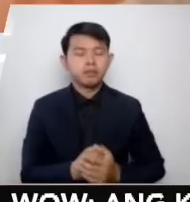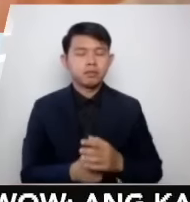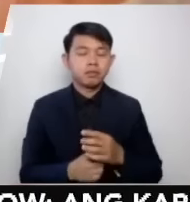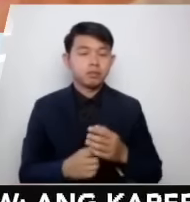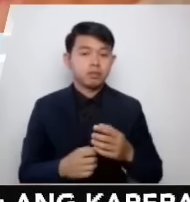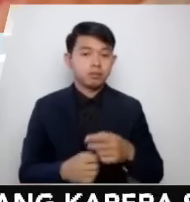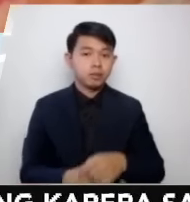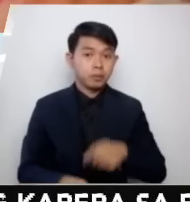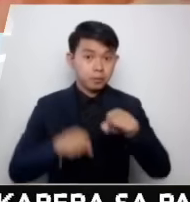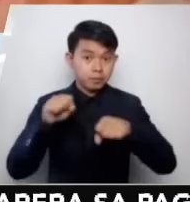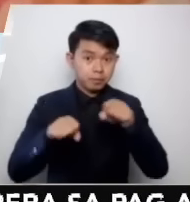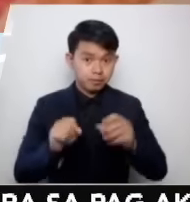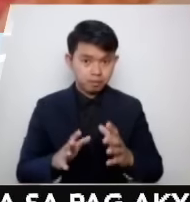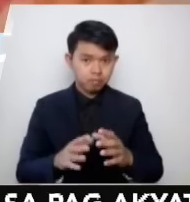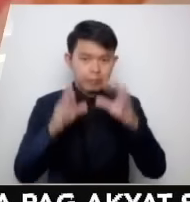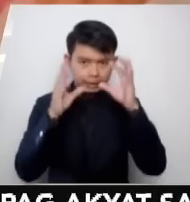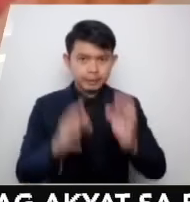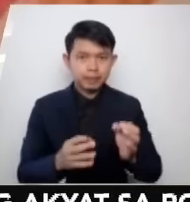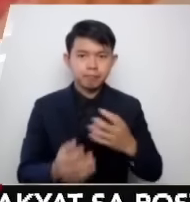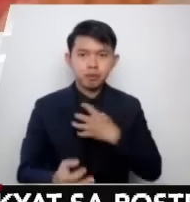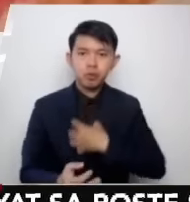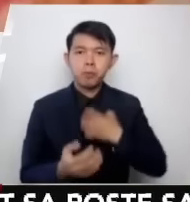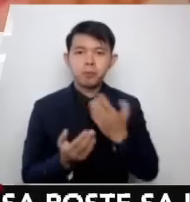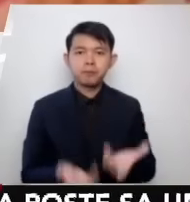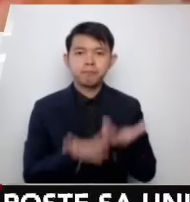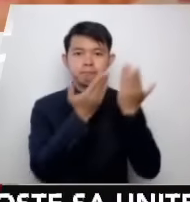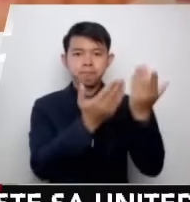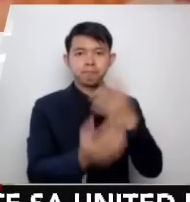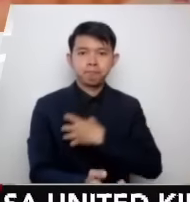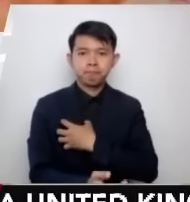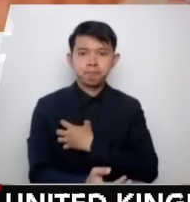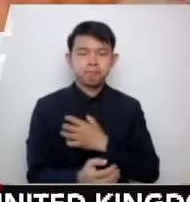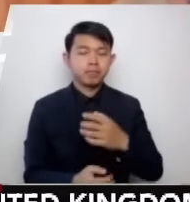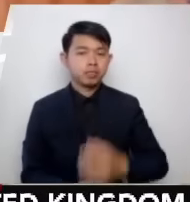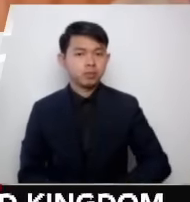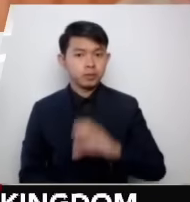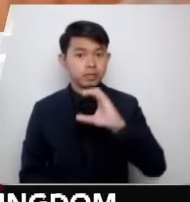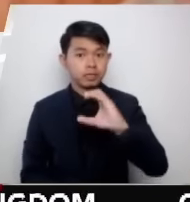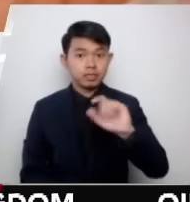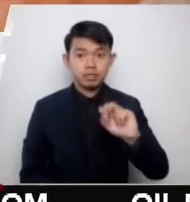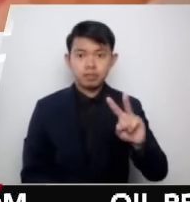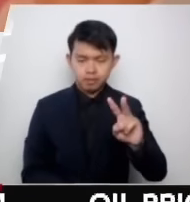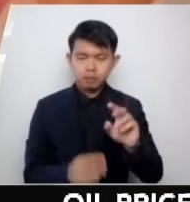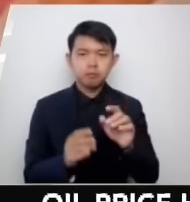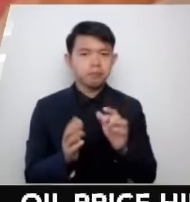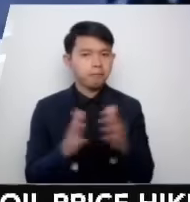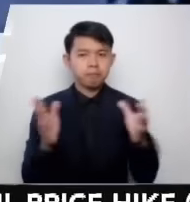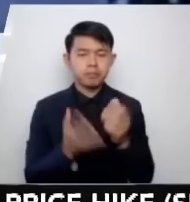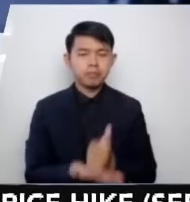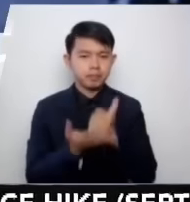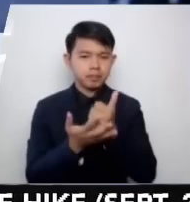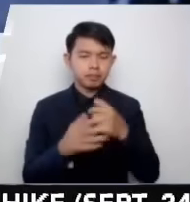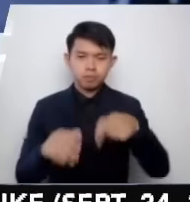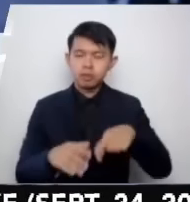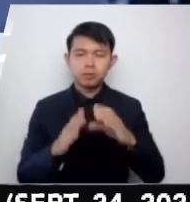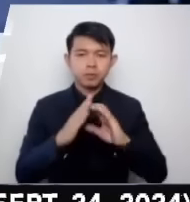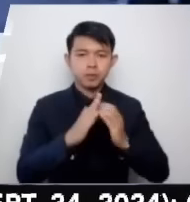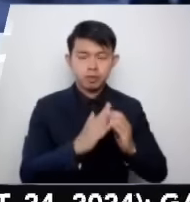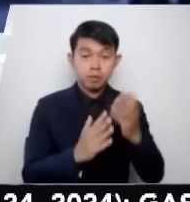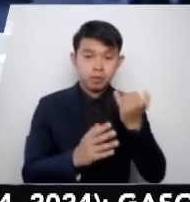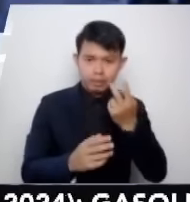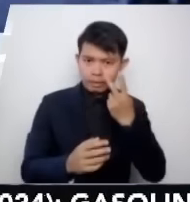Ang CCTV ay napakalaking tulong, lalo na sa komunidad ng ating lungsod, na dito kasi nakikita lahat ng mga